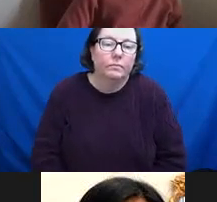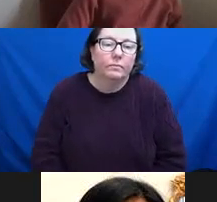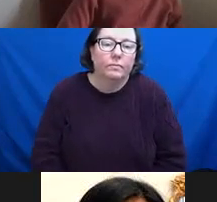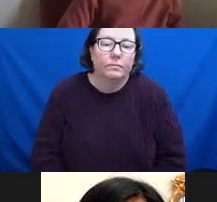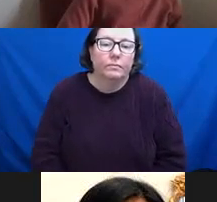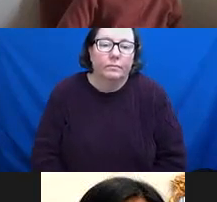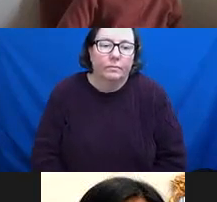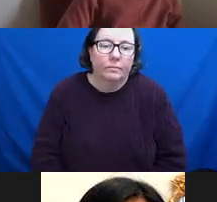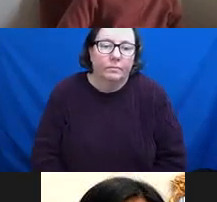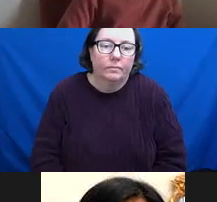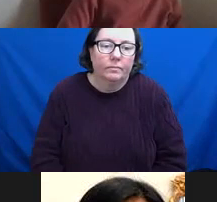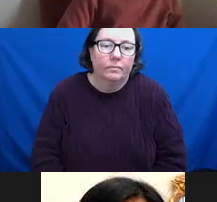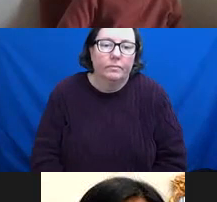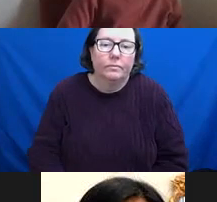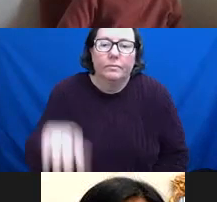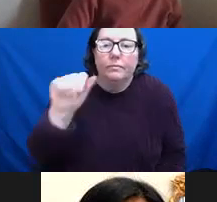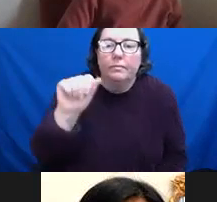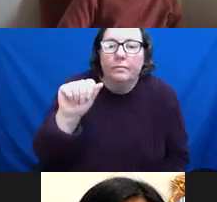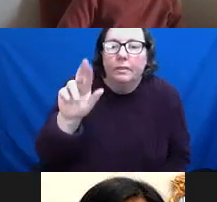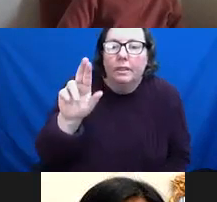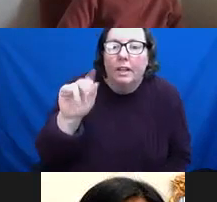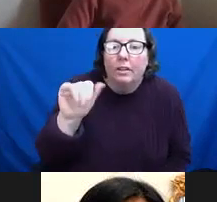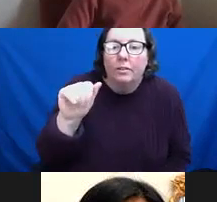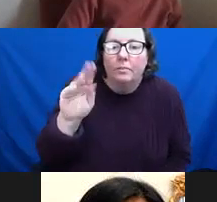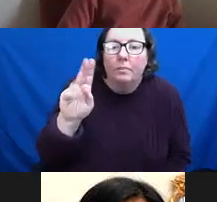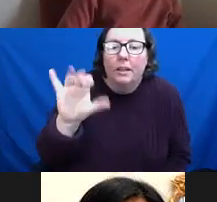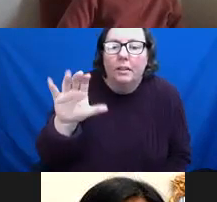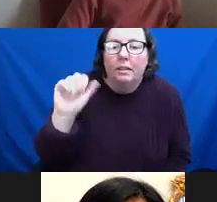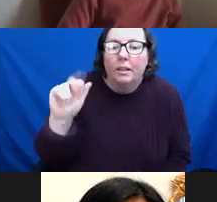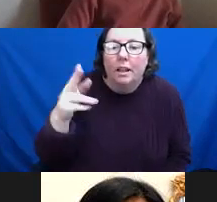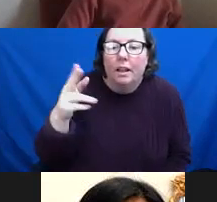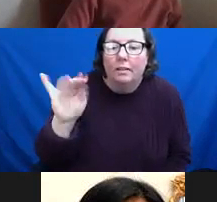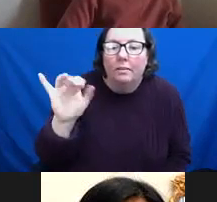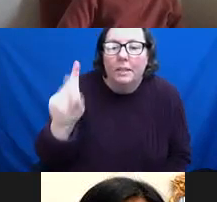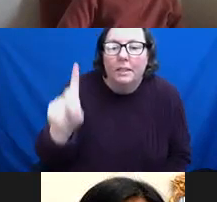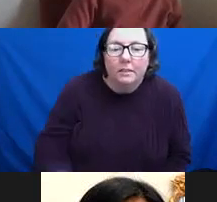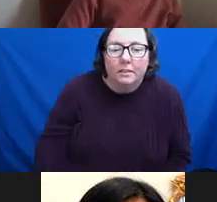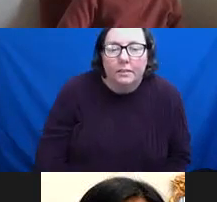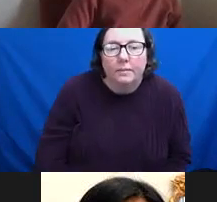you. Our Arabic interpreter is Ahmed Al-Rubai.